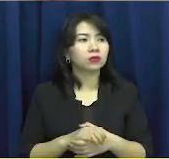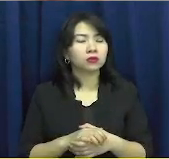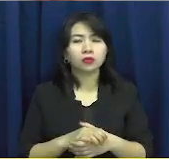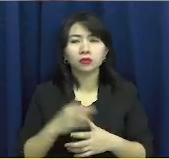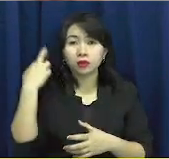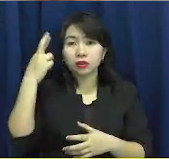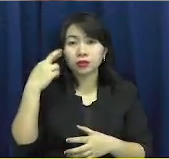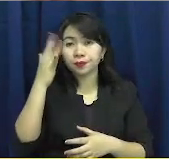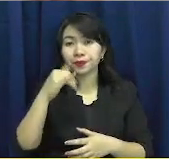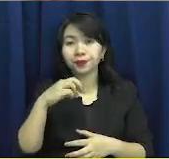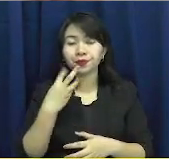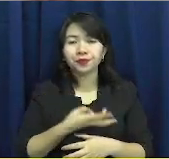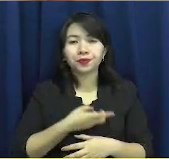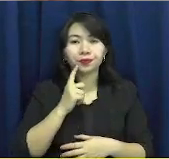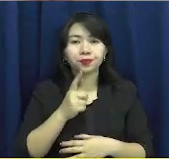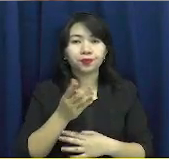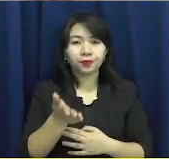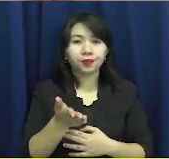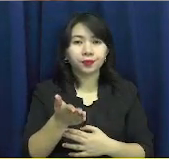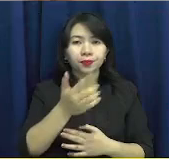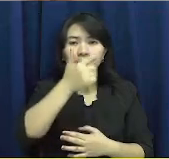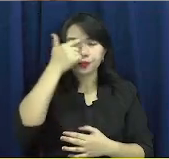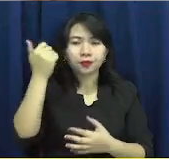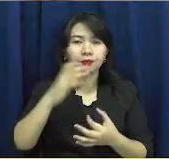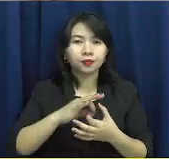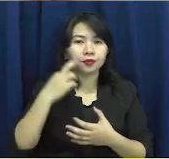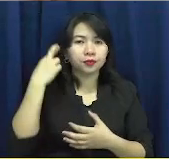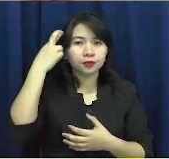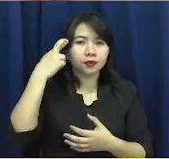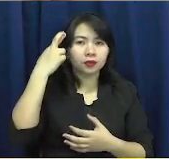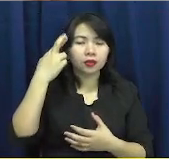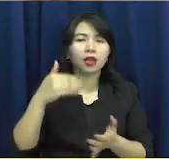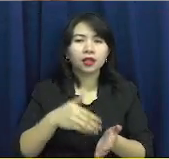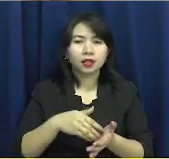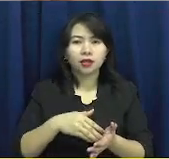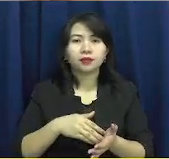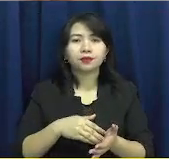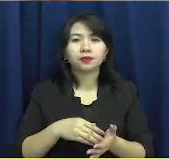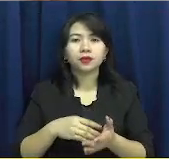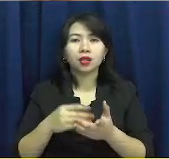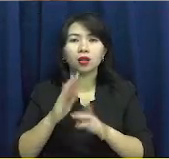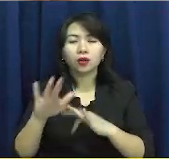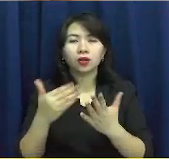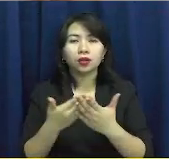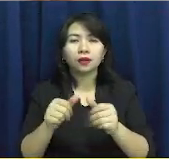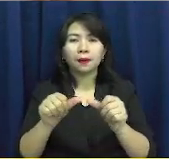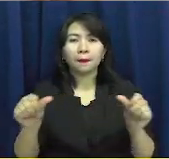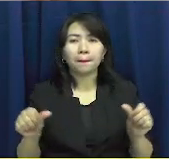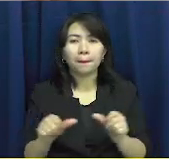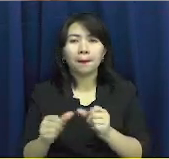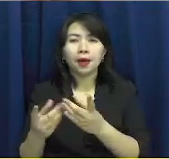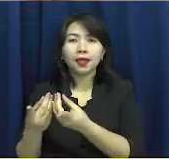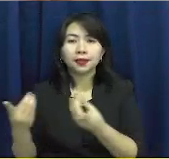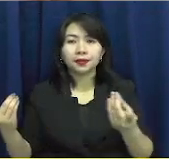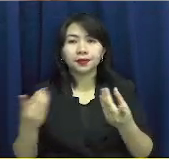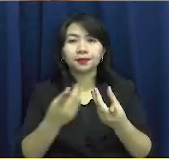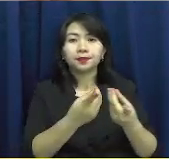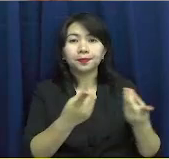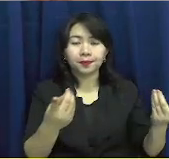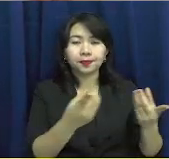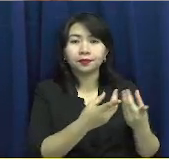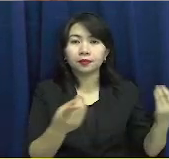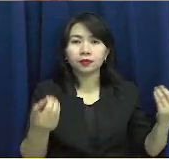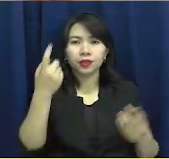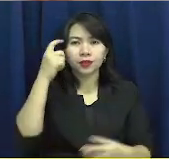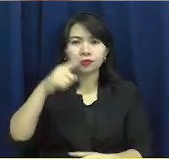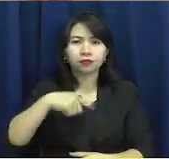sinasabi yan mga kapatid, it's because of the reason na binrate down tayo dyan para maano ba, kumbaga maano pa, ma-check